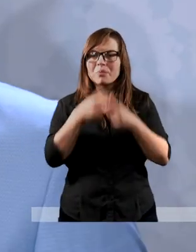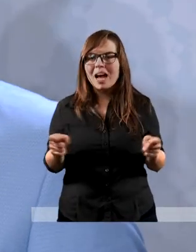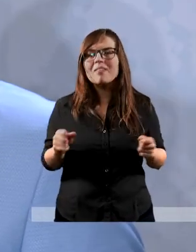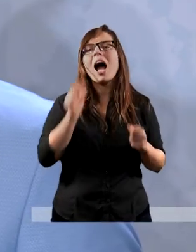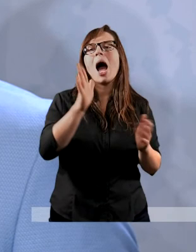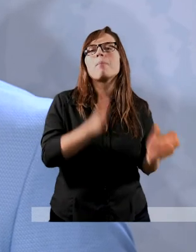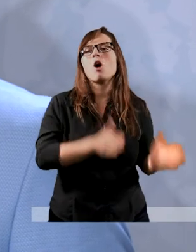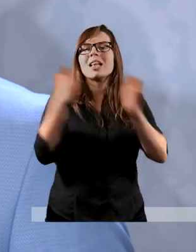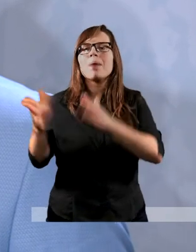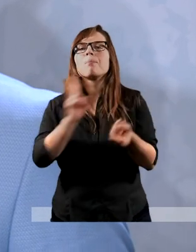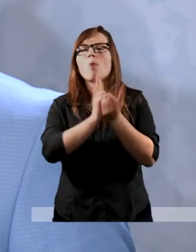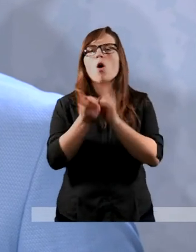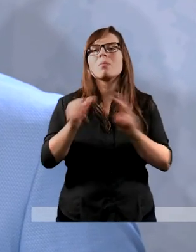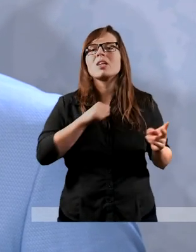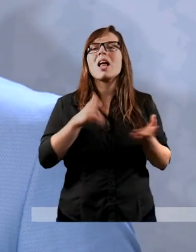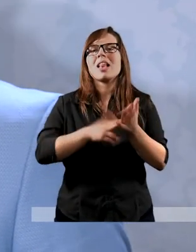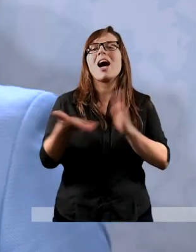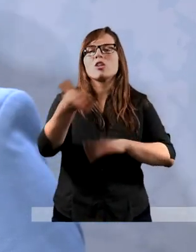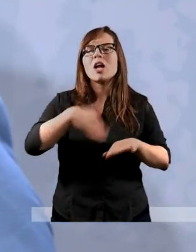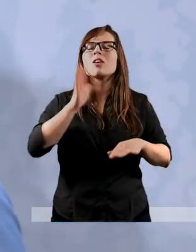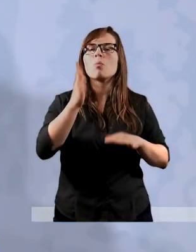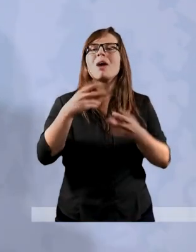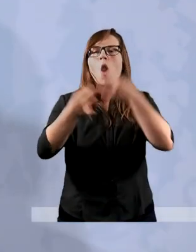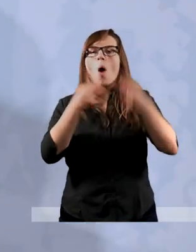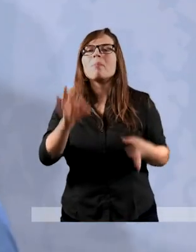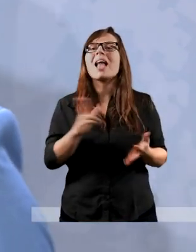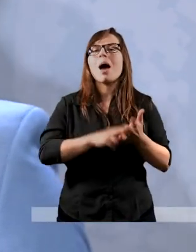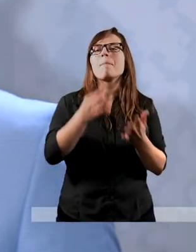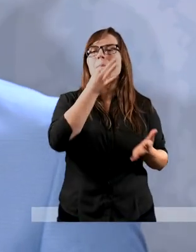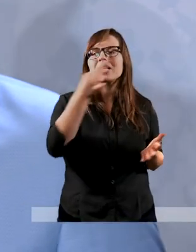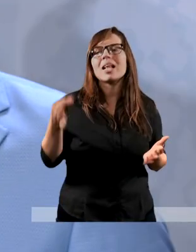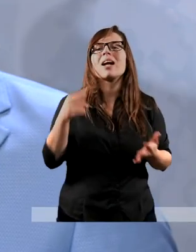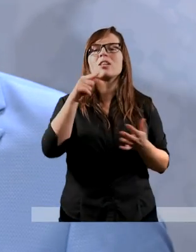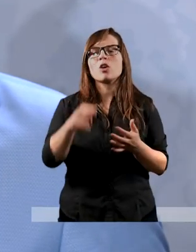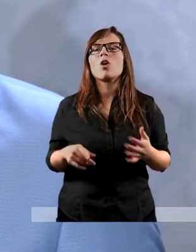przerwy, a potem spotykamy się na części, w której będziemy odpowiadać na pytania